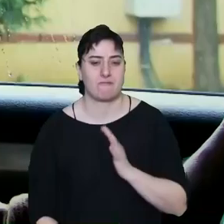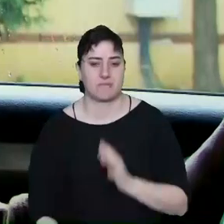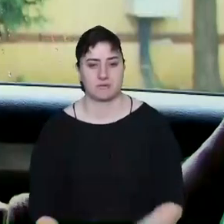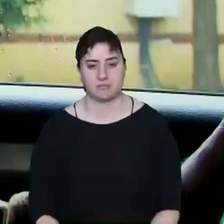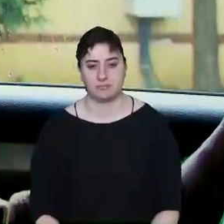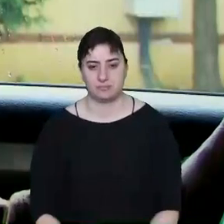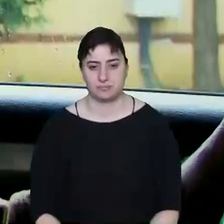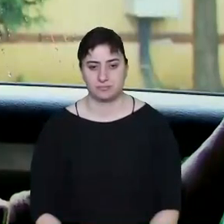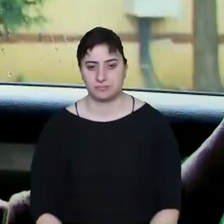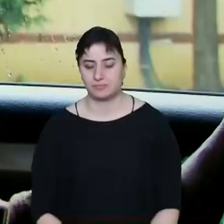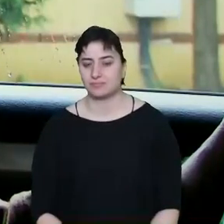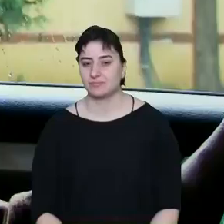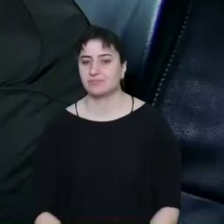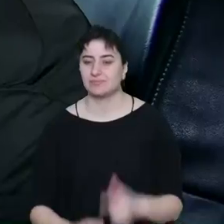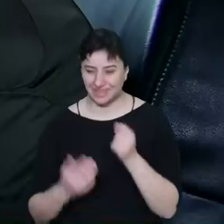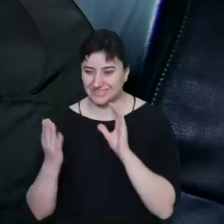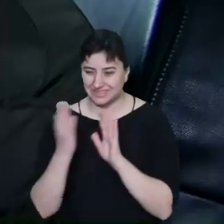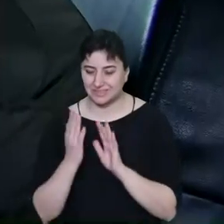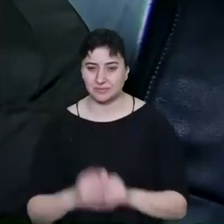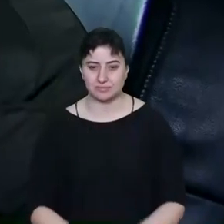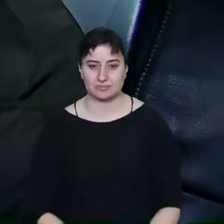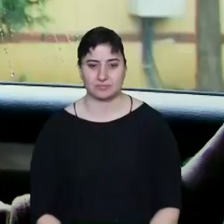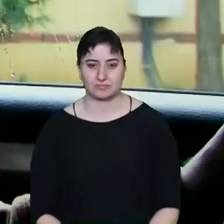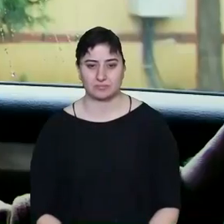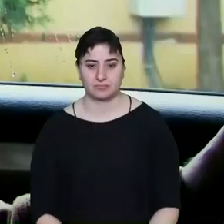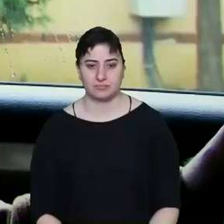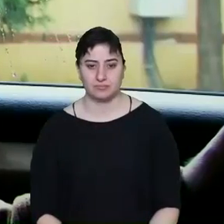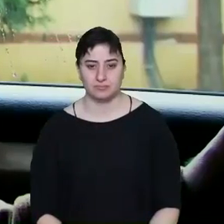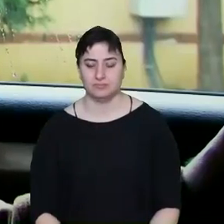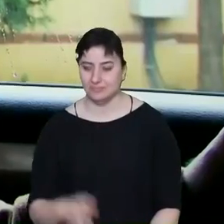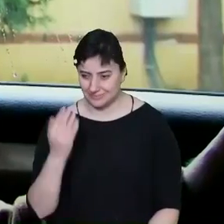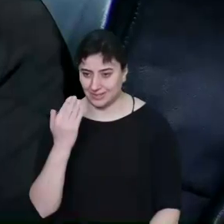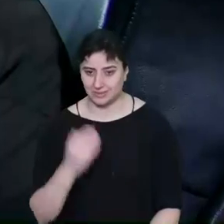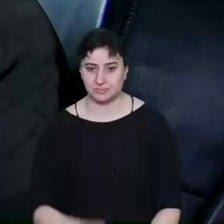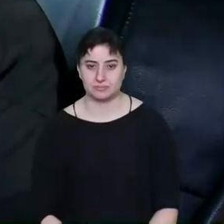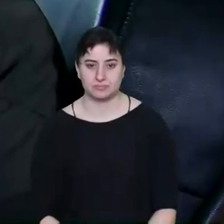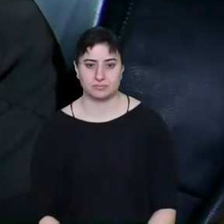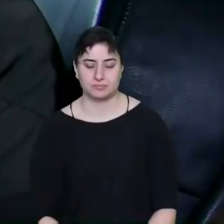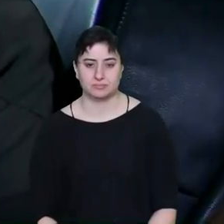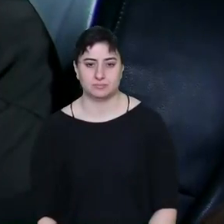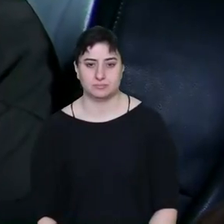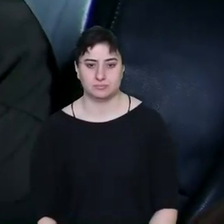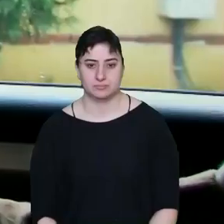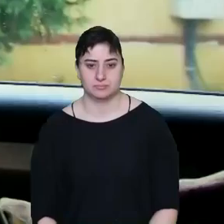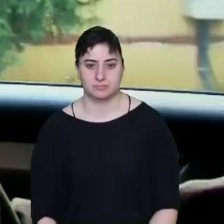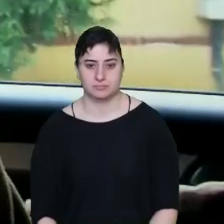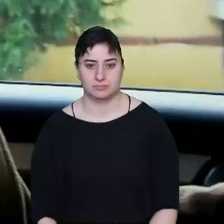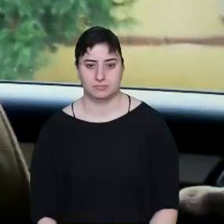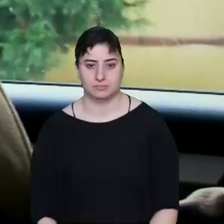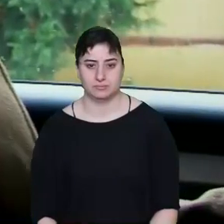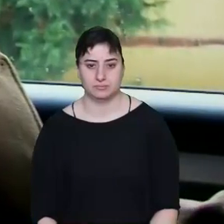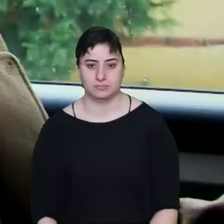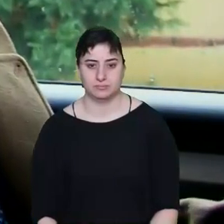bir. Yaklaş biraz Şükrü. Azıcık yaklaştı. Yaklaş. Birazcık daha yaklaştı,